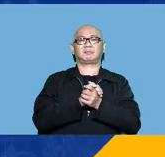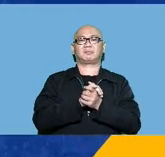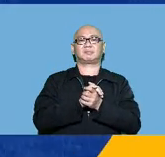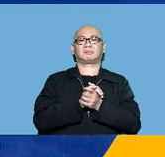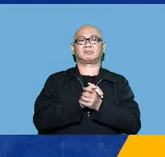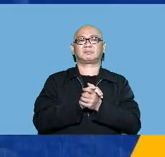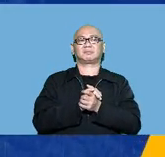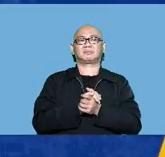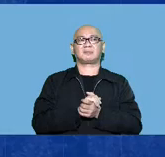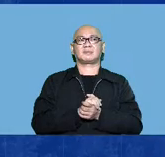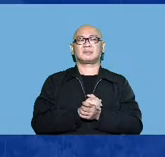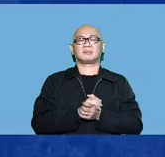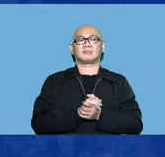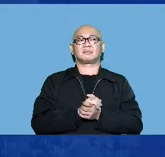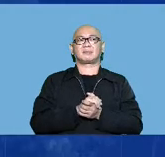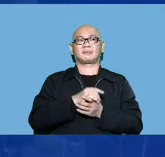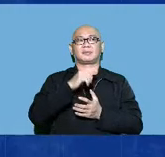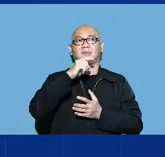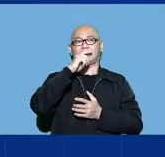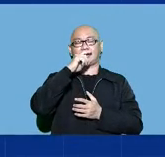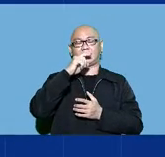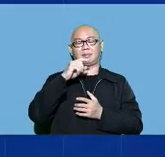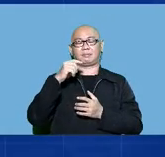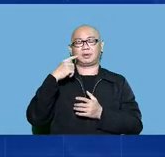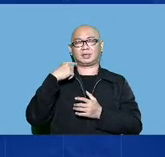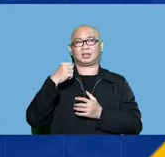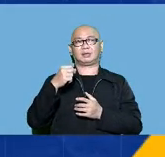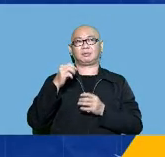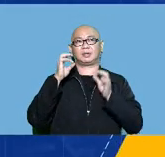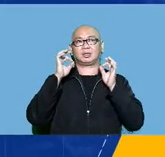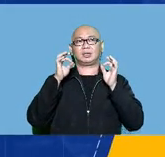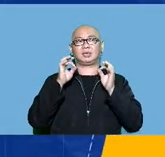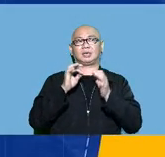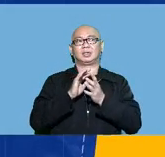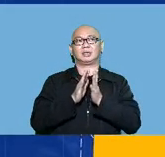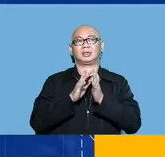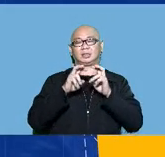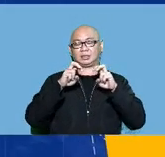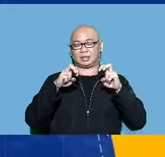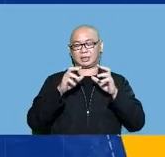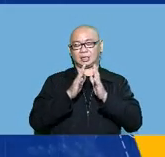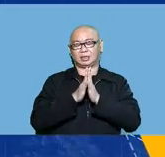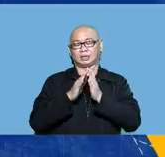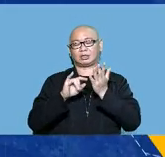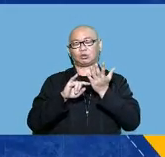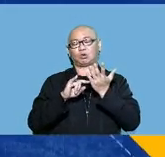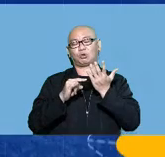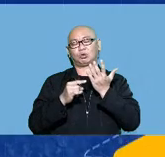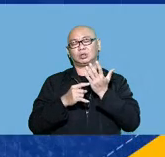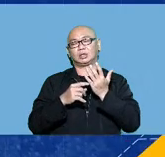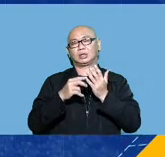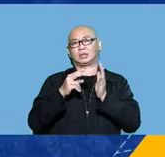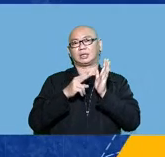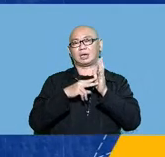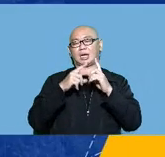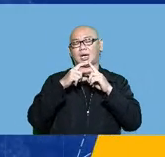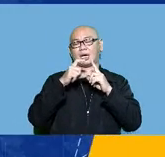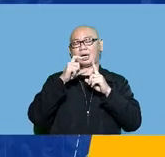kepada Bapak Menteri Pendidikan, Kebudayaan, Riset dan Teknologi, Nadiem